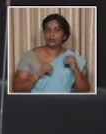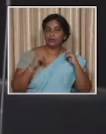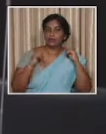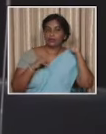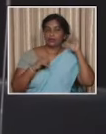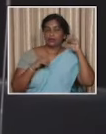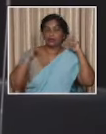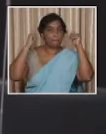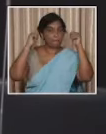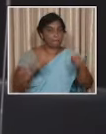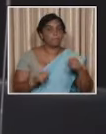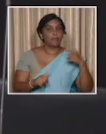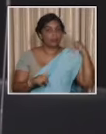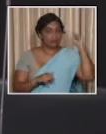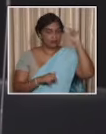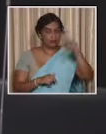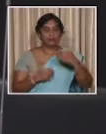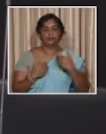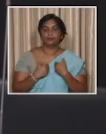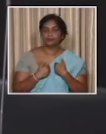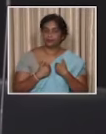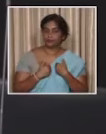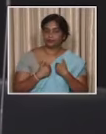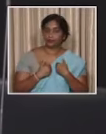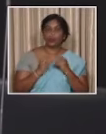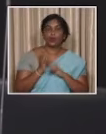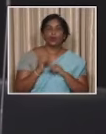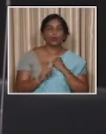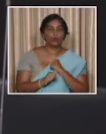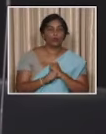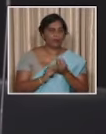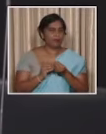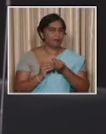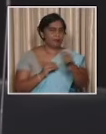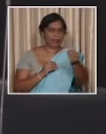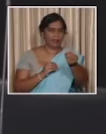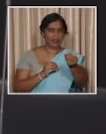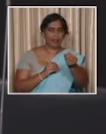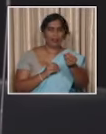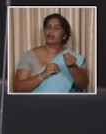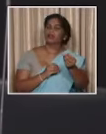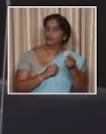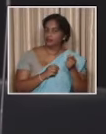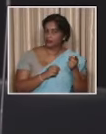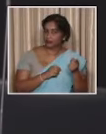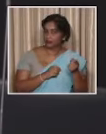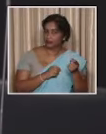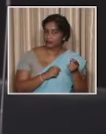පාලම මගේ මේ නුගේගොඩ නුදුරේ තියෙන මේ